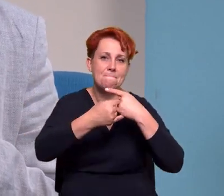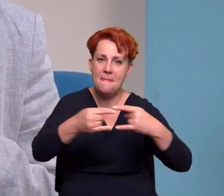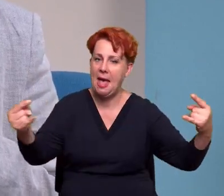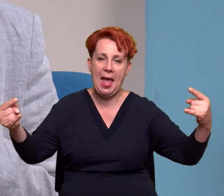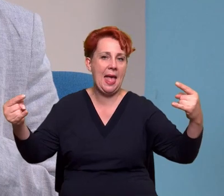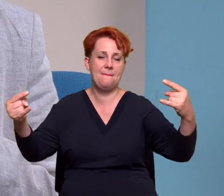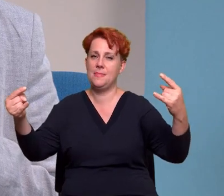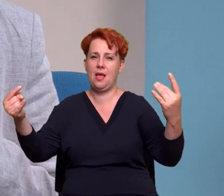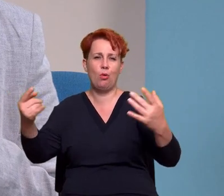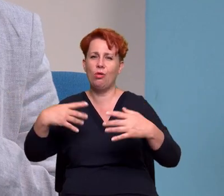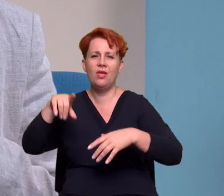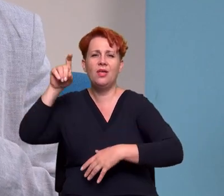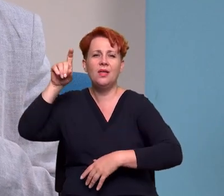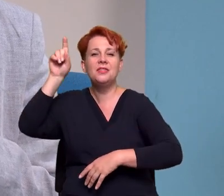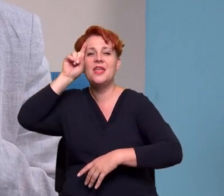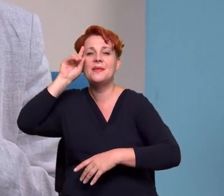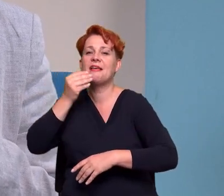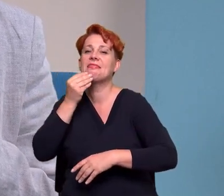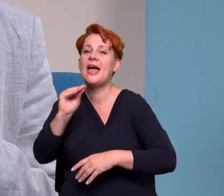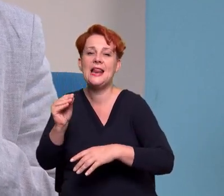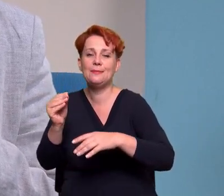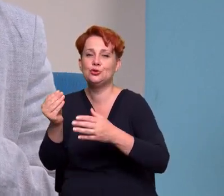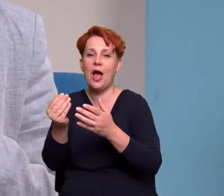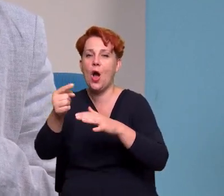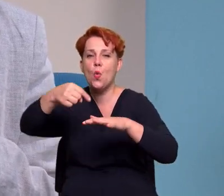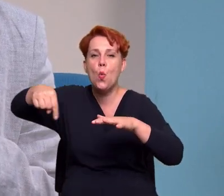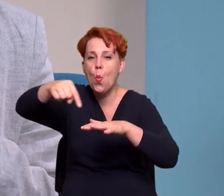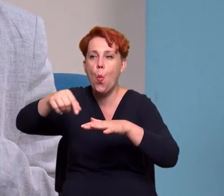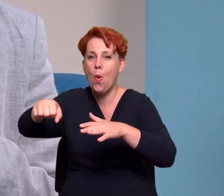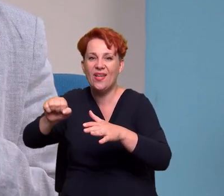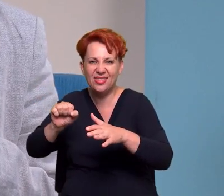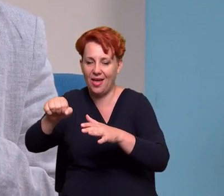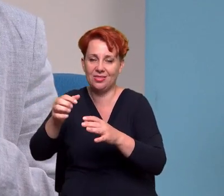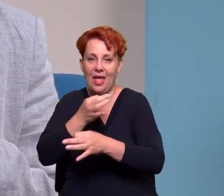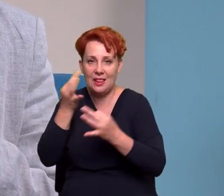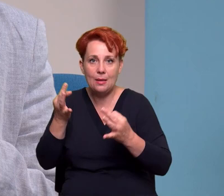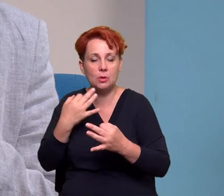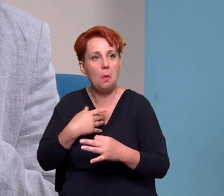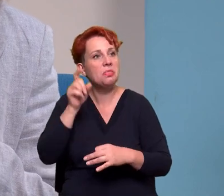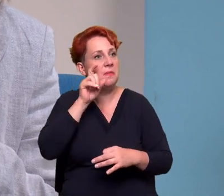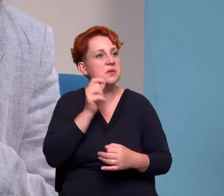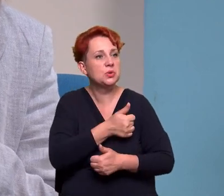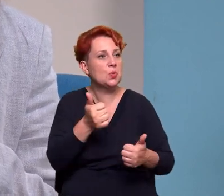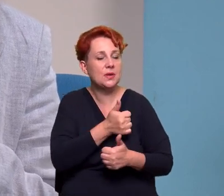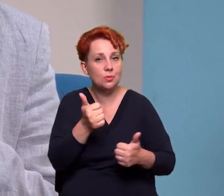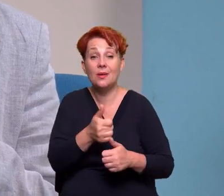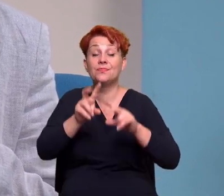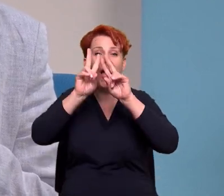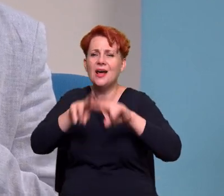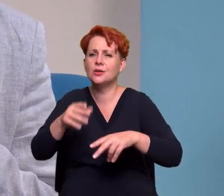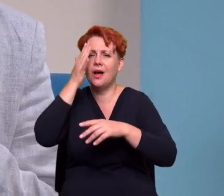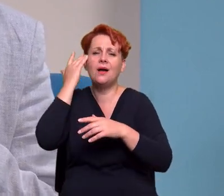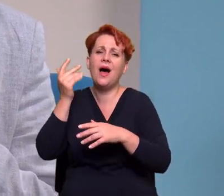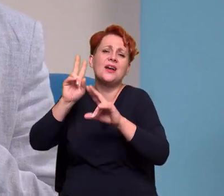oczywiście ta niemiecka jest najlepsza. Nikt nie ma tak dobrej, prawda, tak dobrego sprzętu jak Niemcy. Natomiast wszystko pozostałe, a było